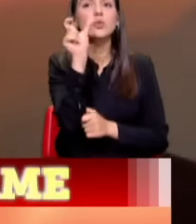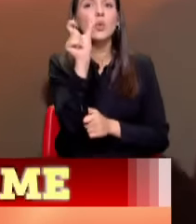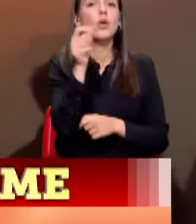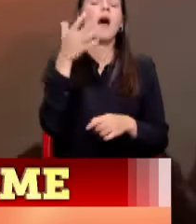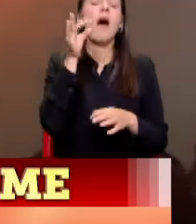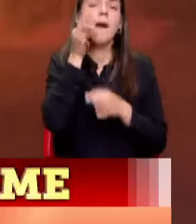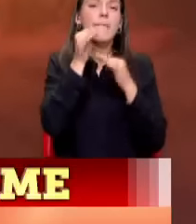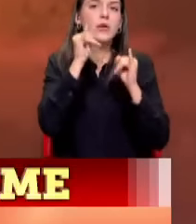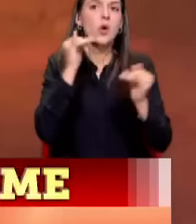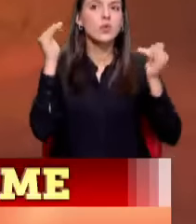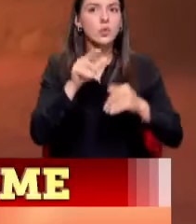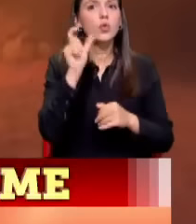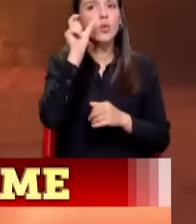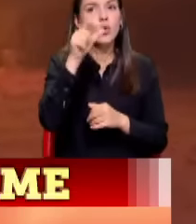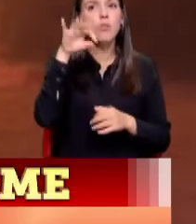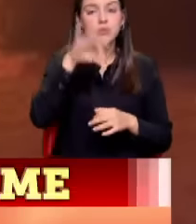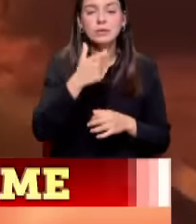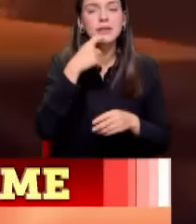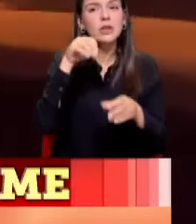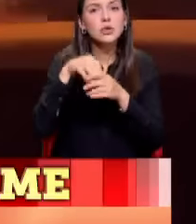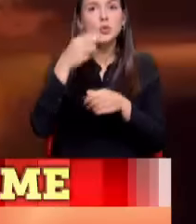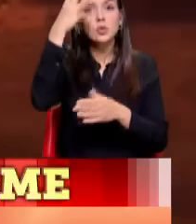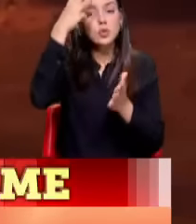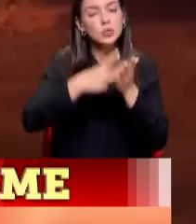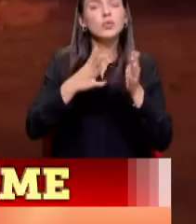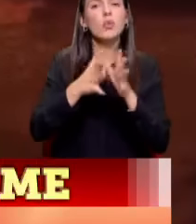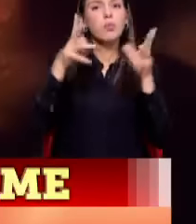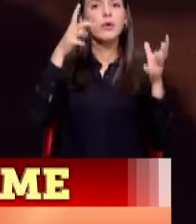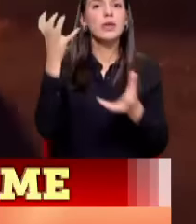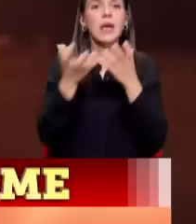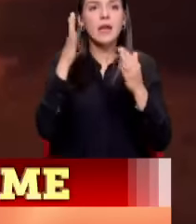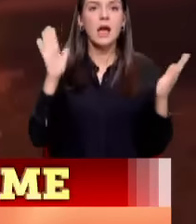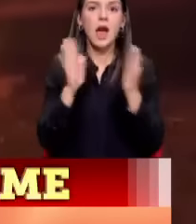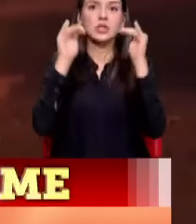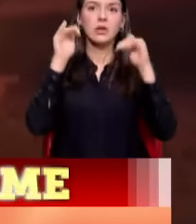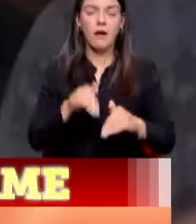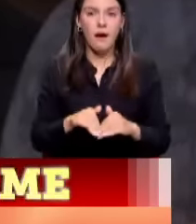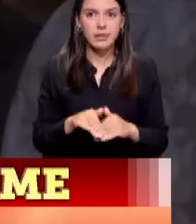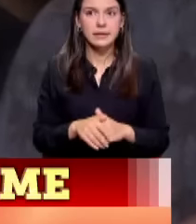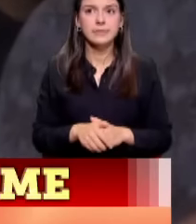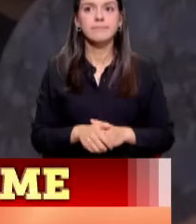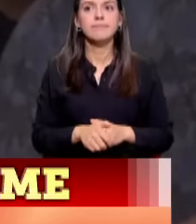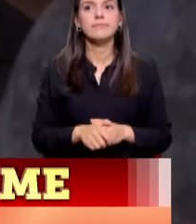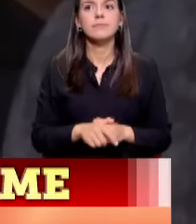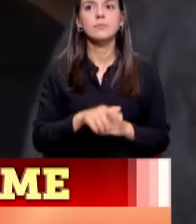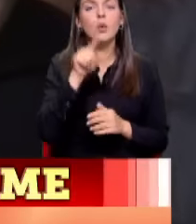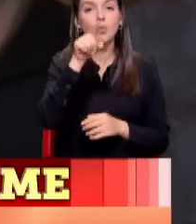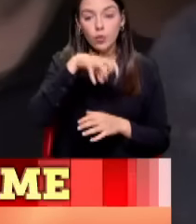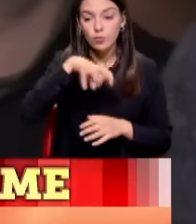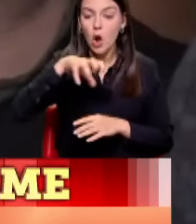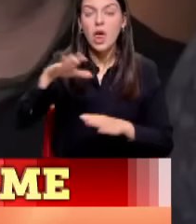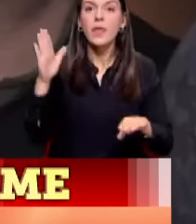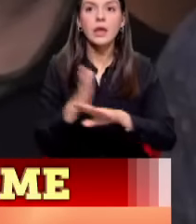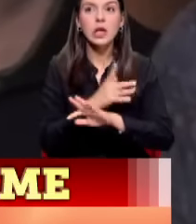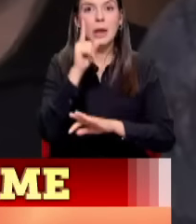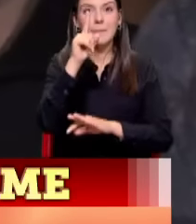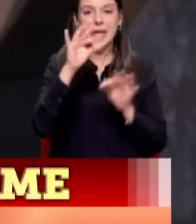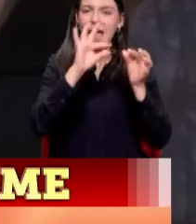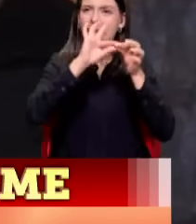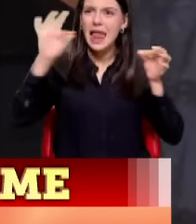haber. Urla bu sene içinde üçüncü büyük yangınla karşı karşıya kaldı. Bu bölgede geçen bir